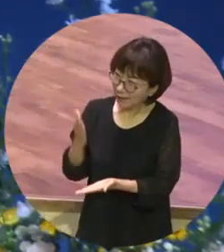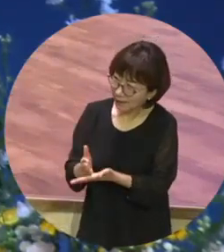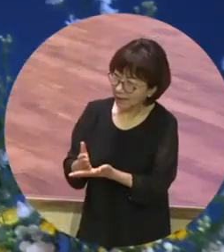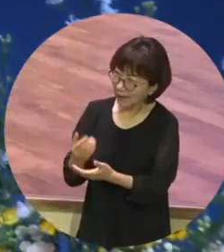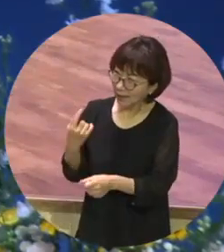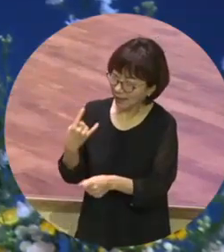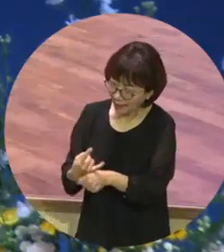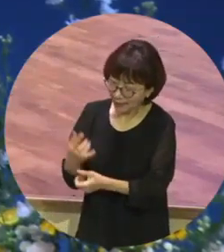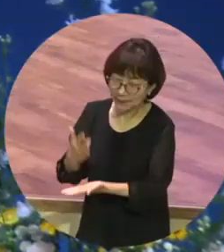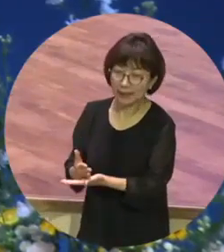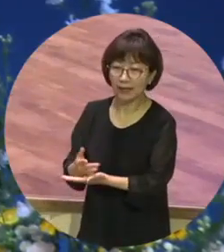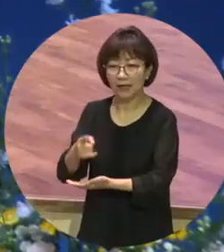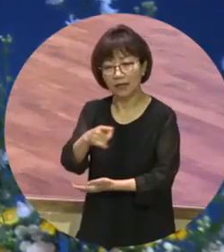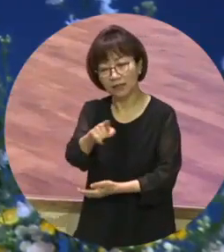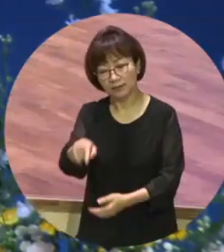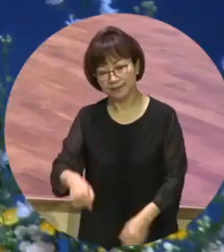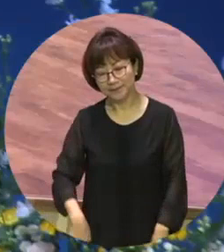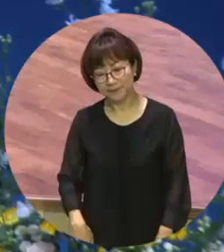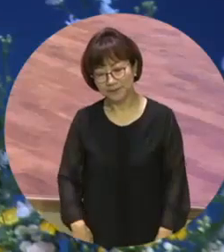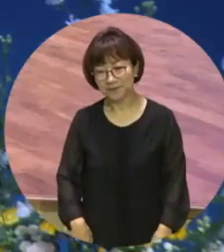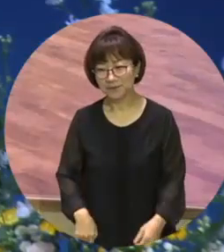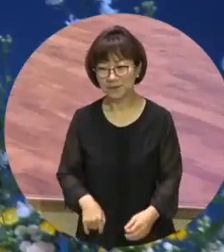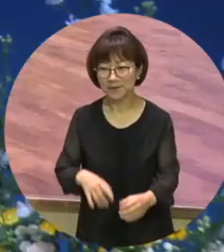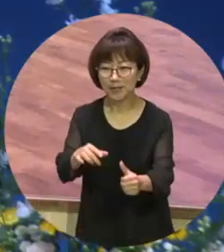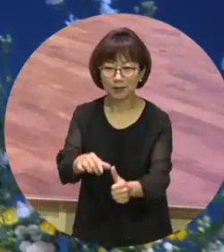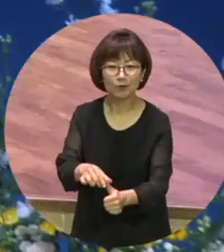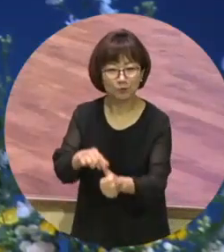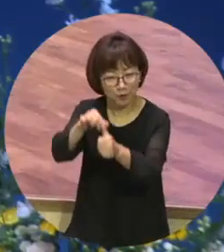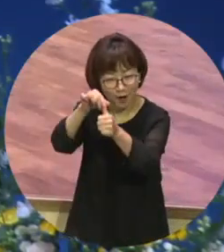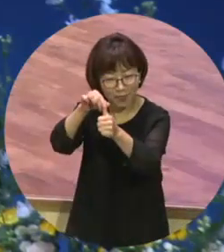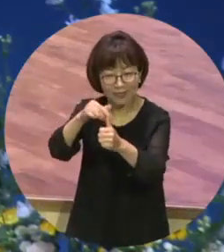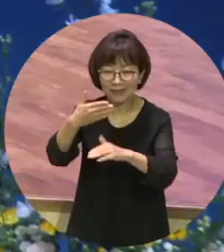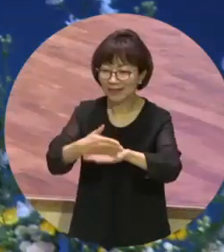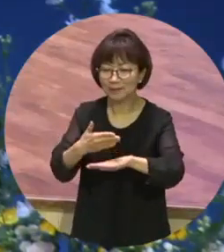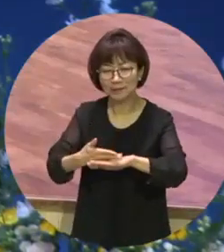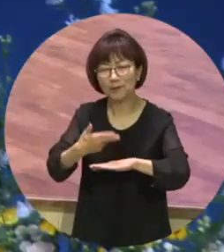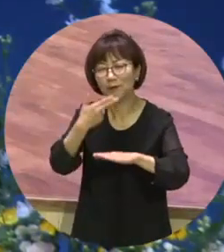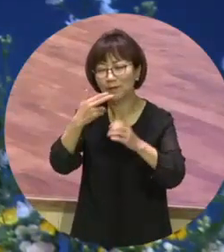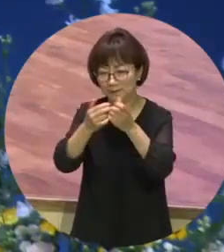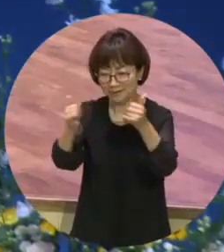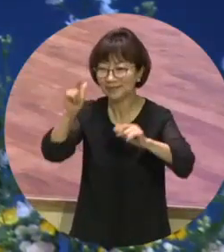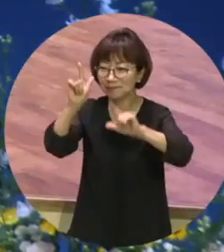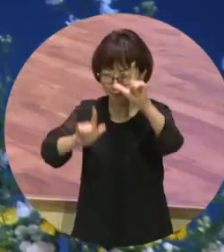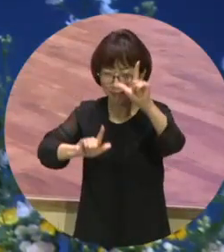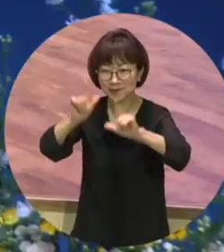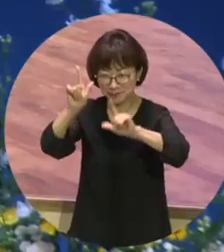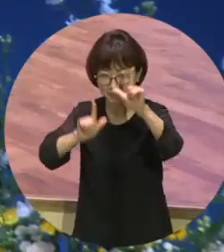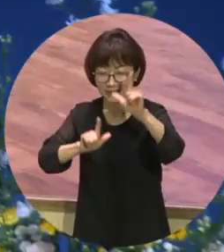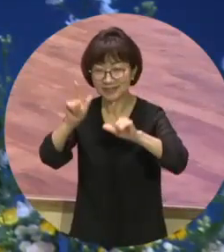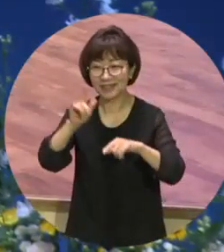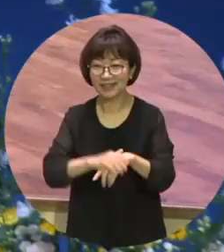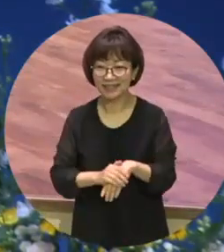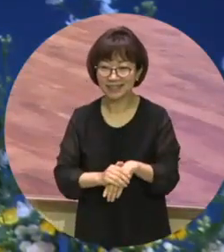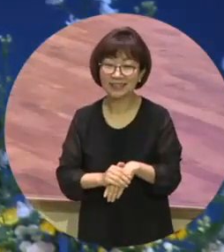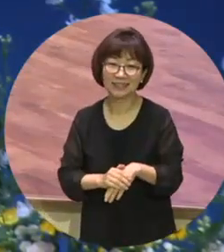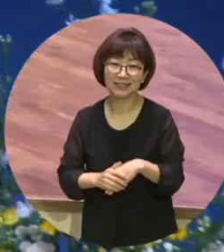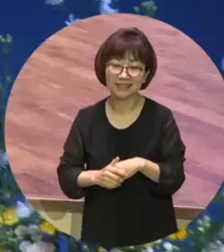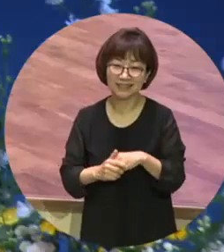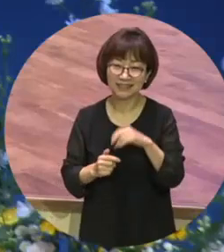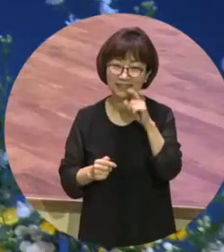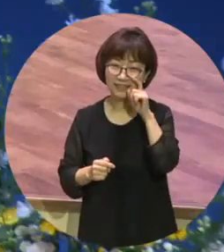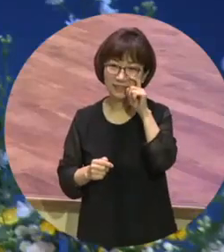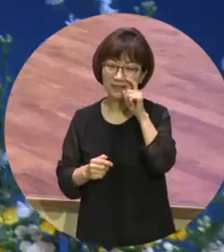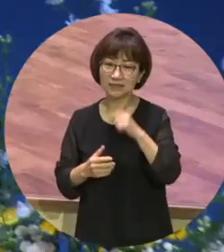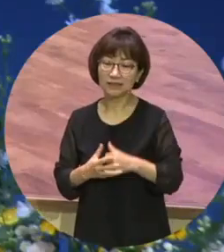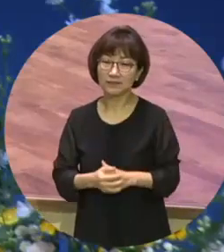그거는요 완전히 종교인이고 구원의 감격도 없는 사람이고 평소 때 삶이 종교인의 삶이에요. 복음 속에 산 사람이